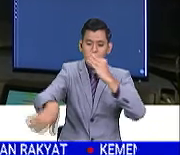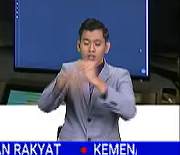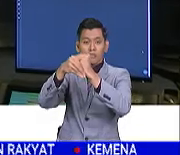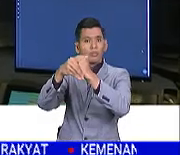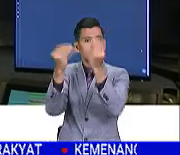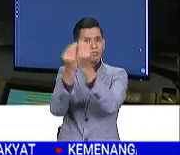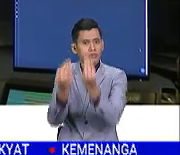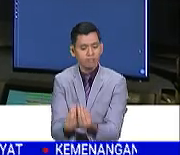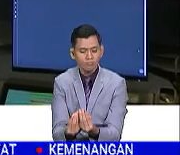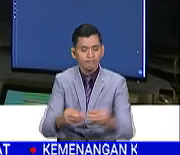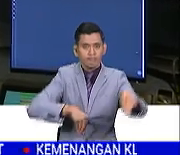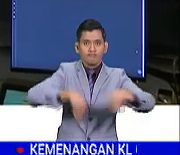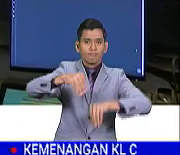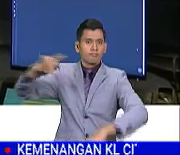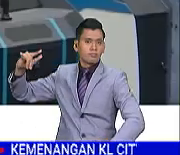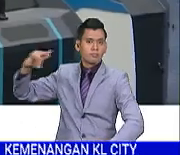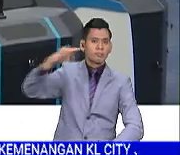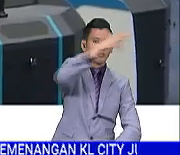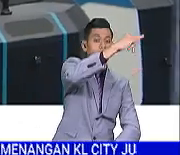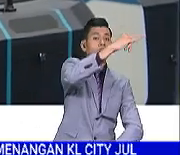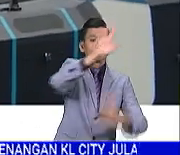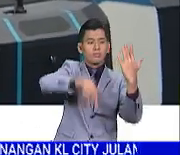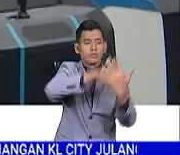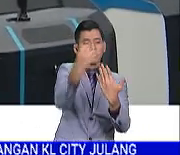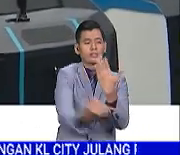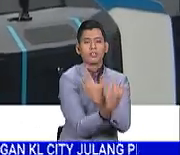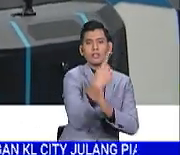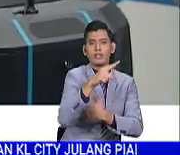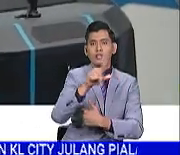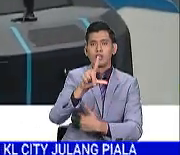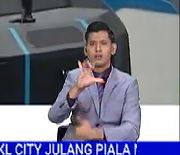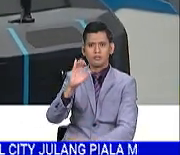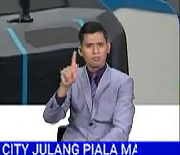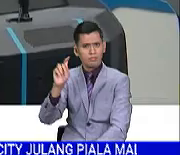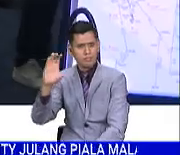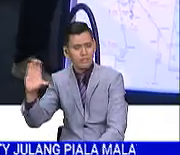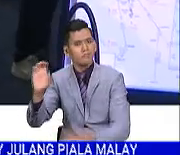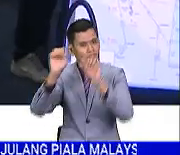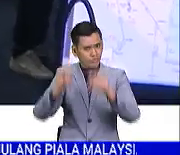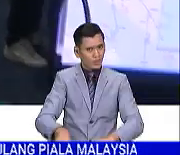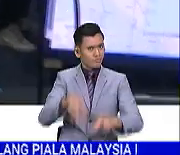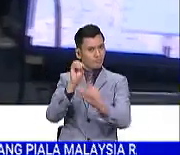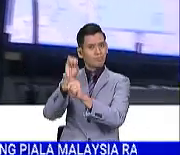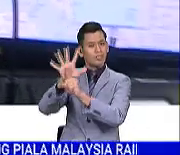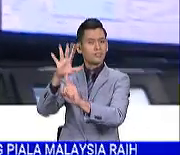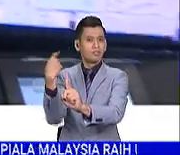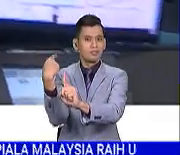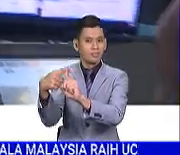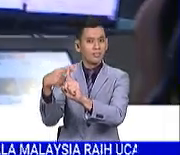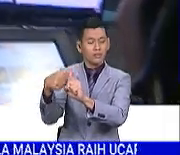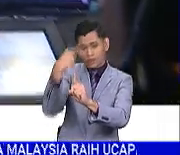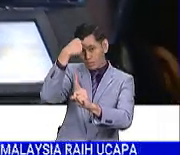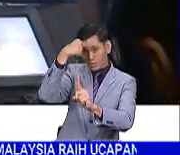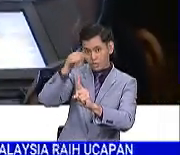pergerakan pesawat dan kapasiti ruang udara melalui projek KLATCC dijangka memberikan impak positif kepada